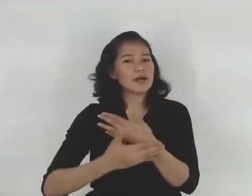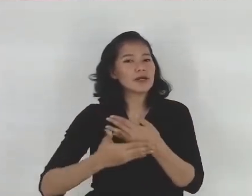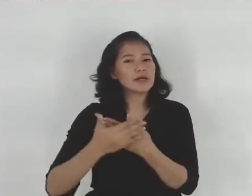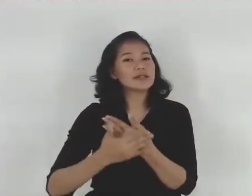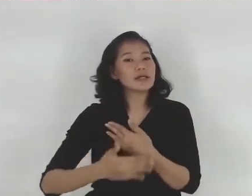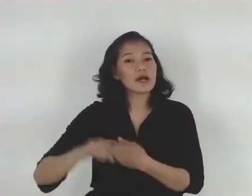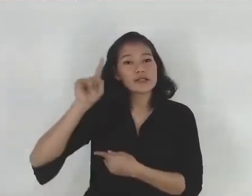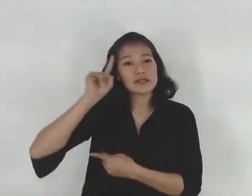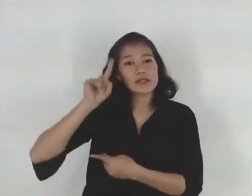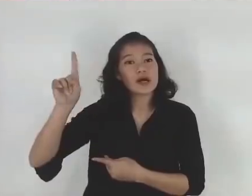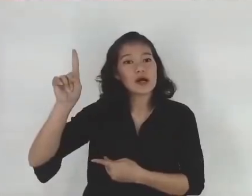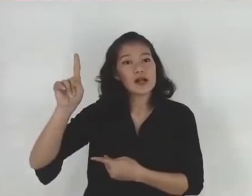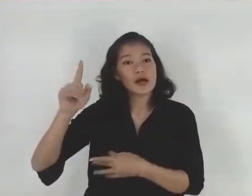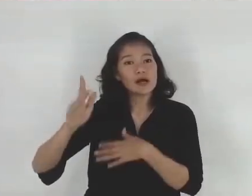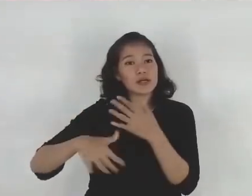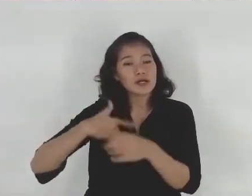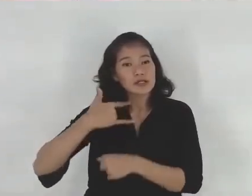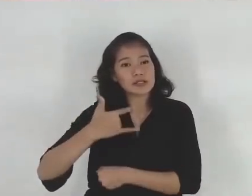hujan